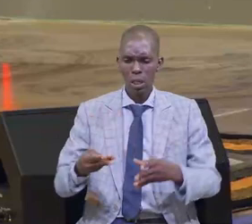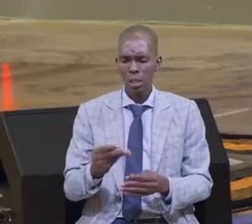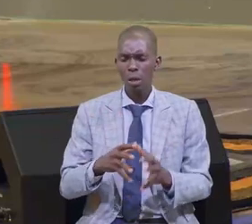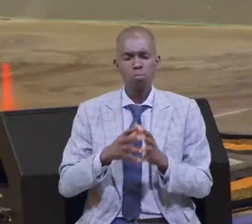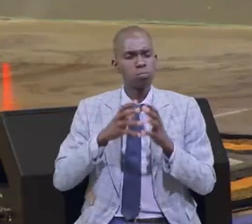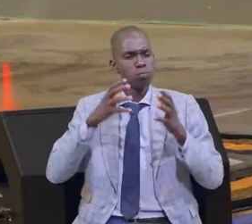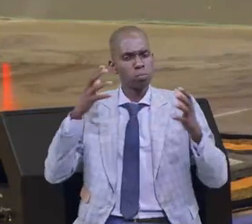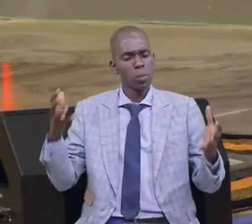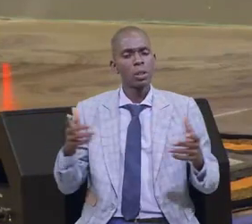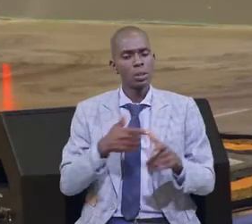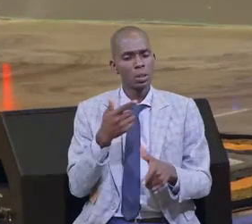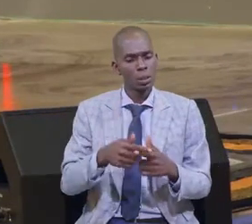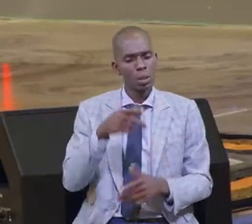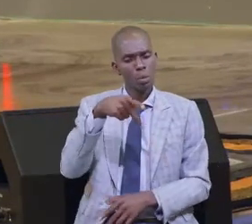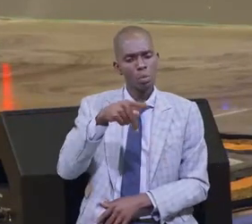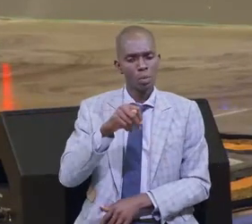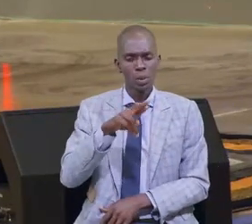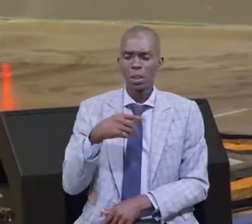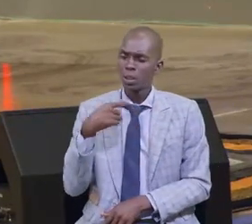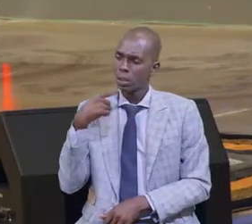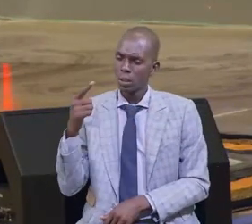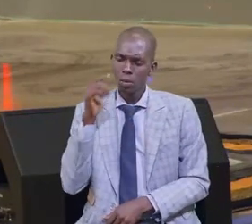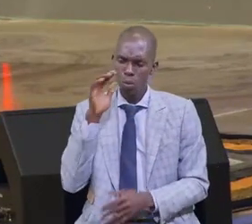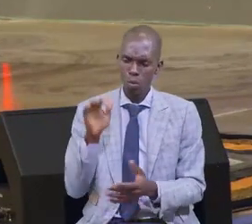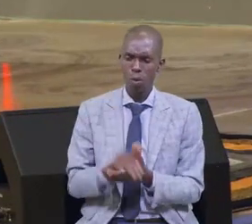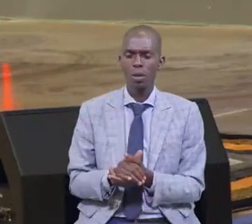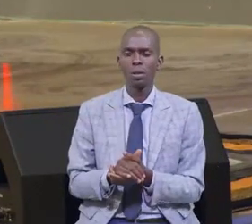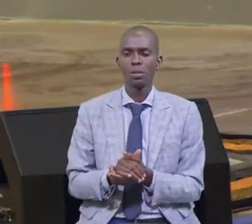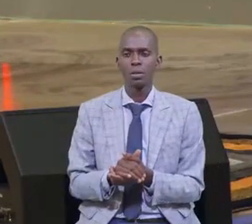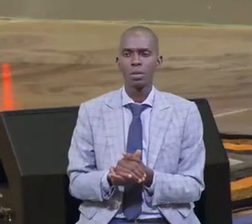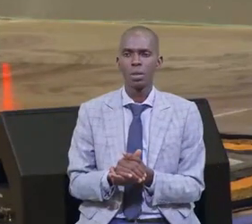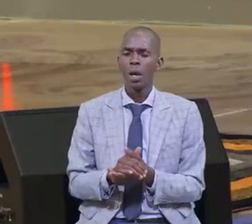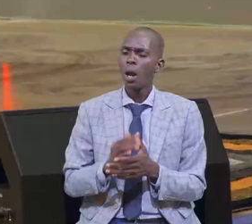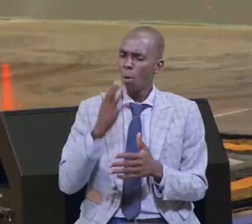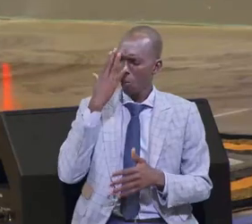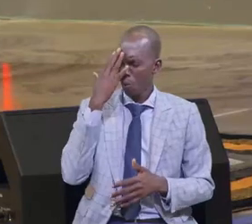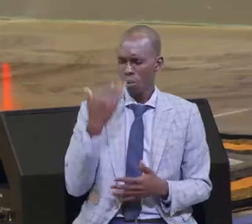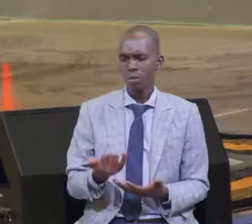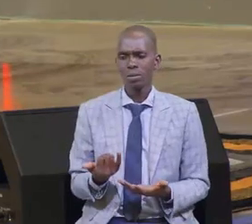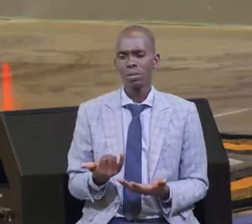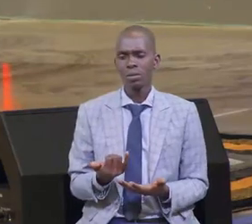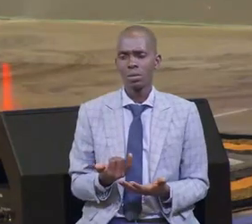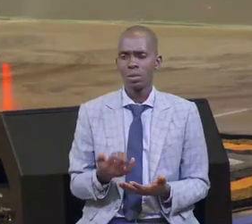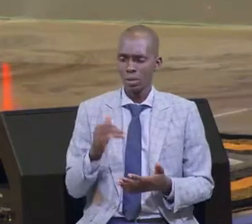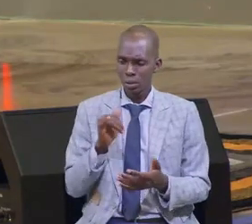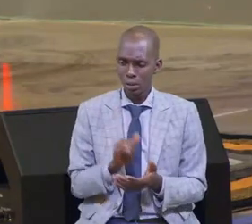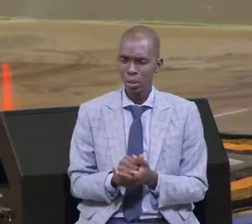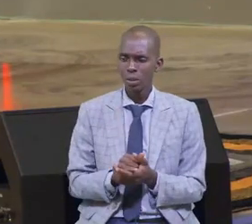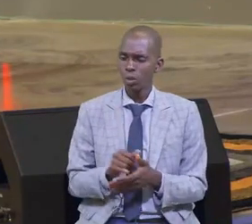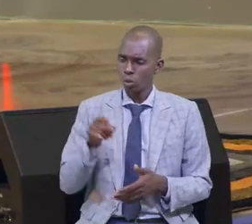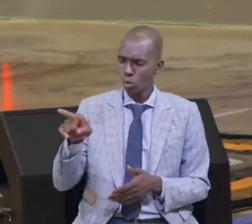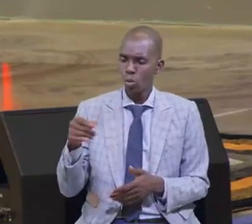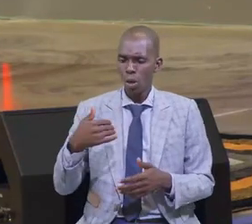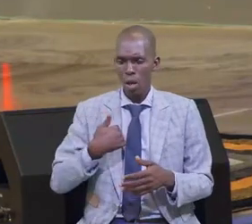répondit-elle, « C'est à ce prix-là. » Alors Pierre lui dit, « Comment vous